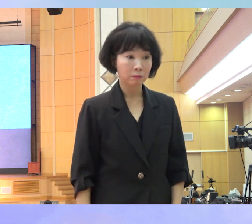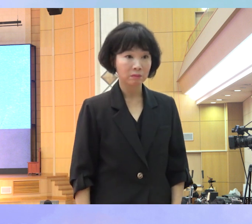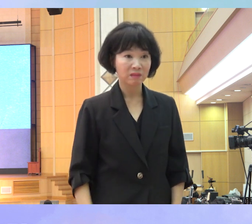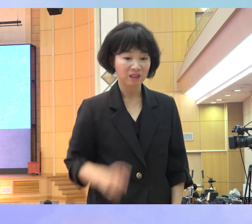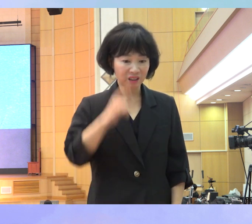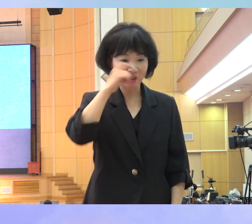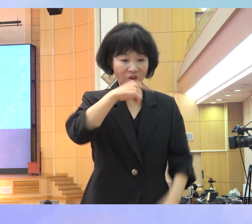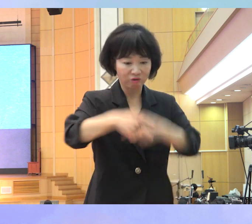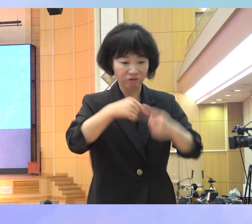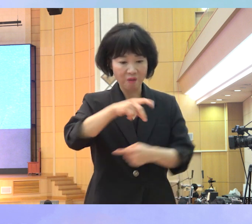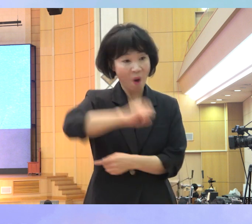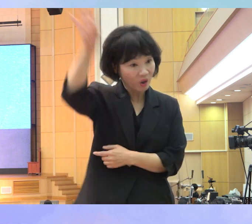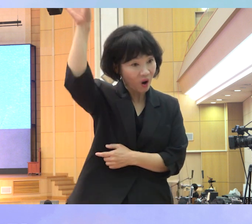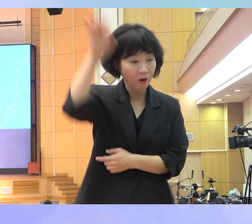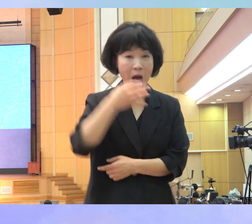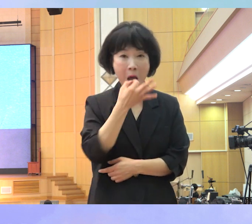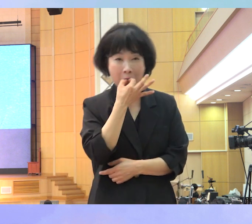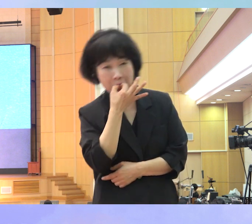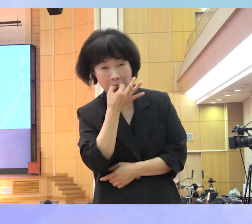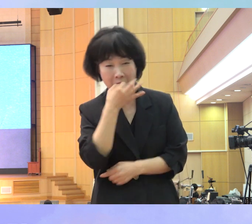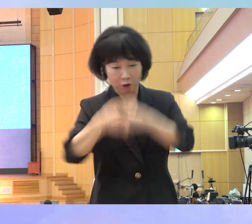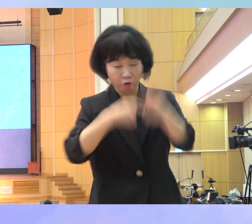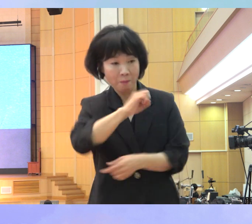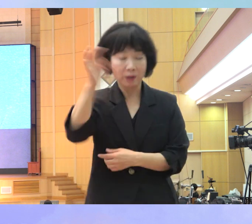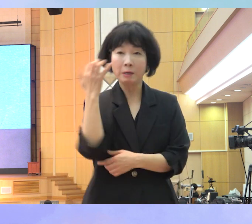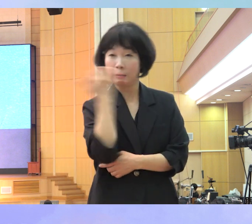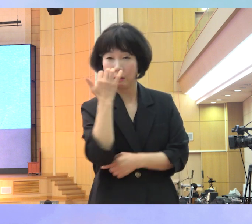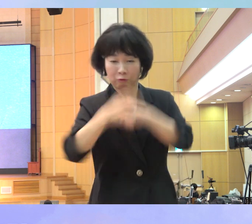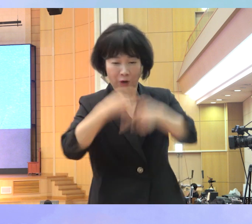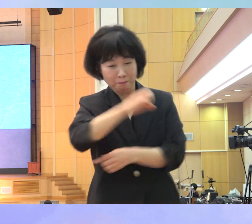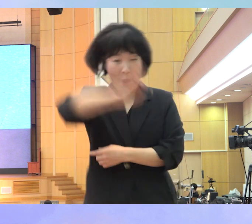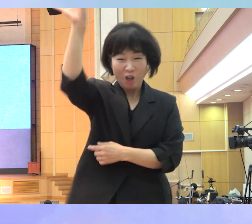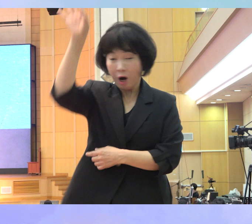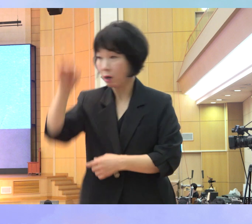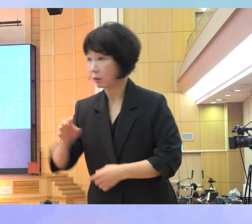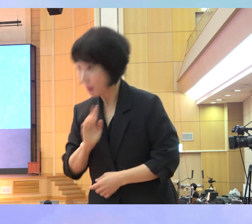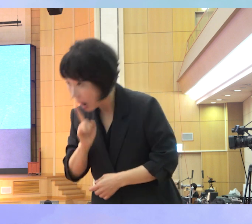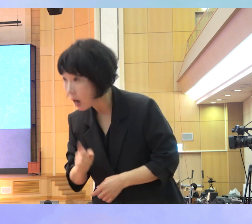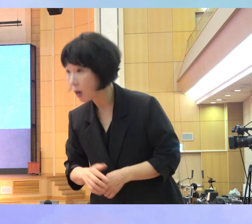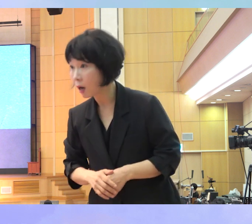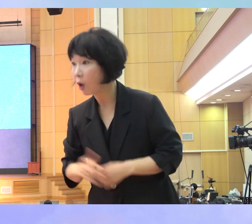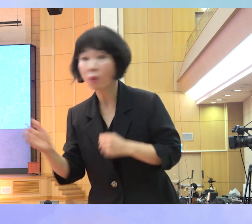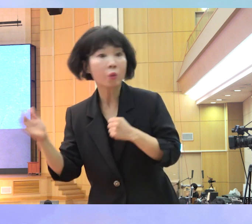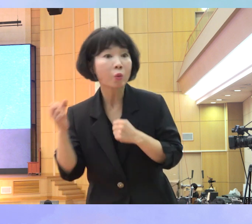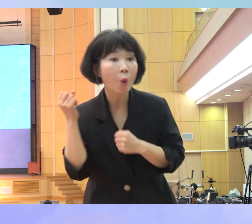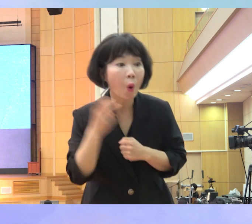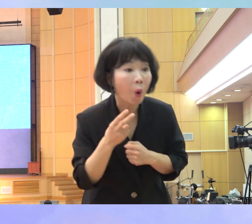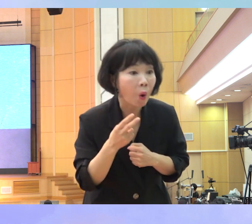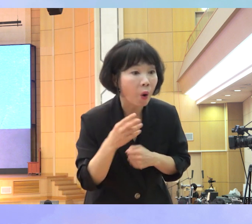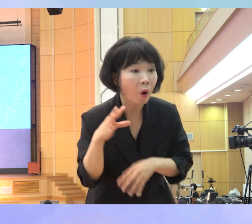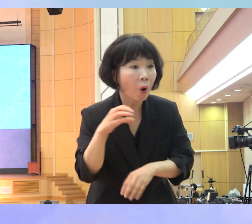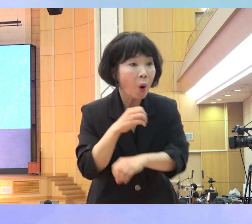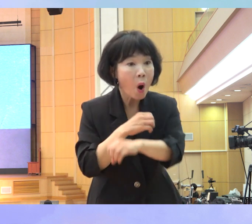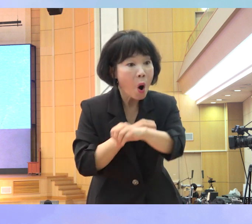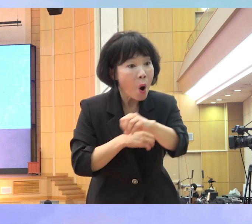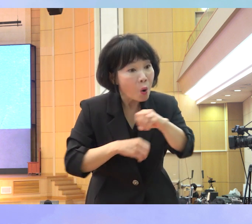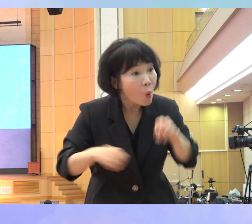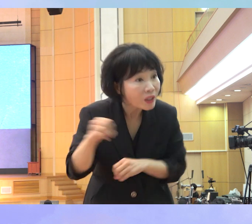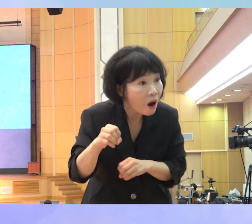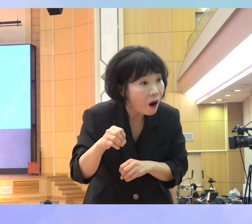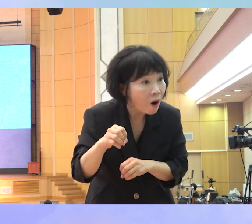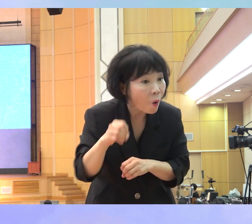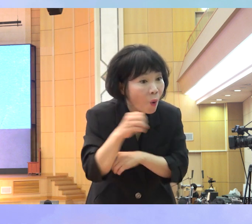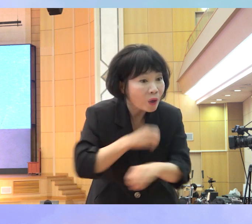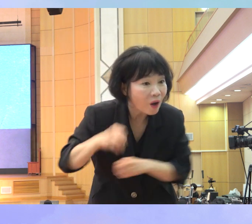버려, 탐욕적인 말 버려, 음욕적인 말 버려. 그리고 돌이켜서